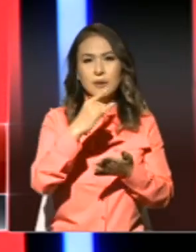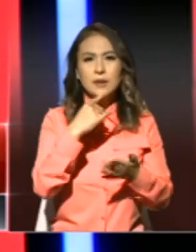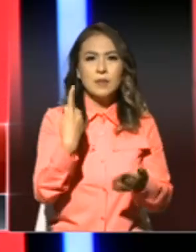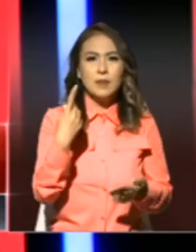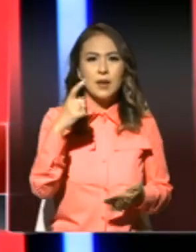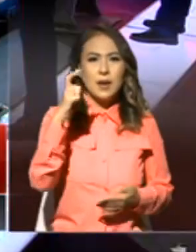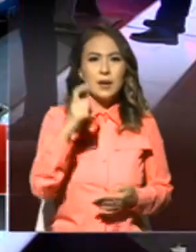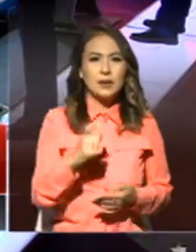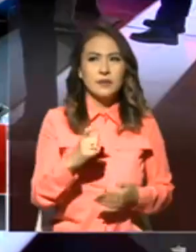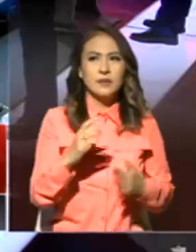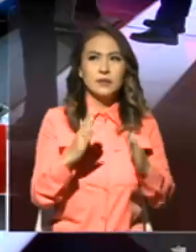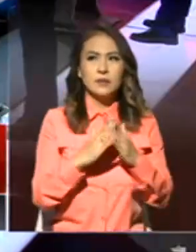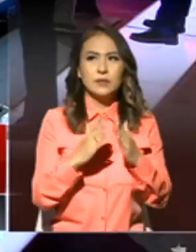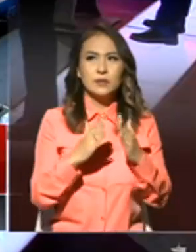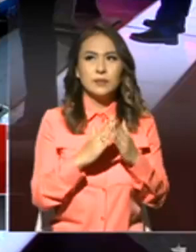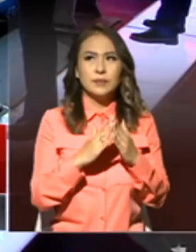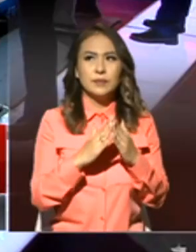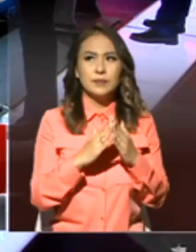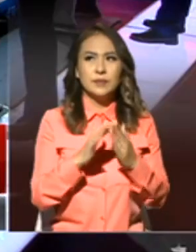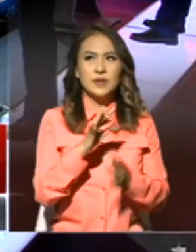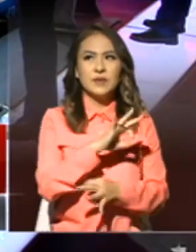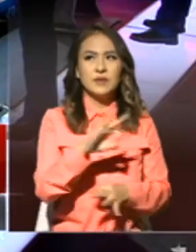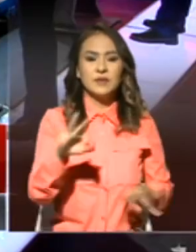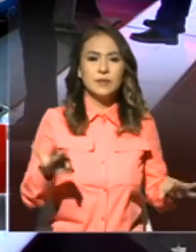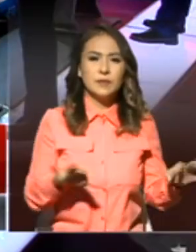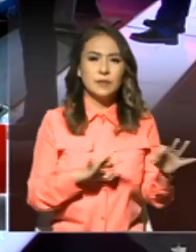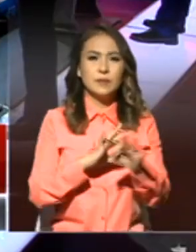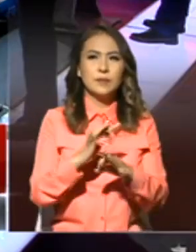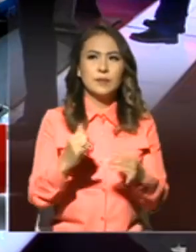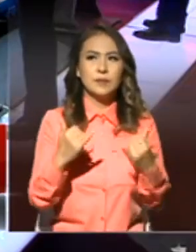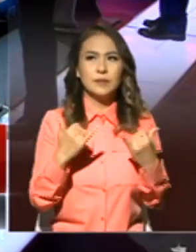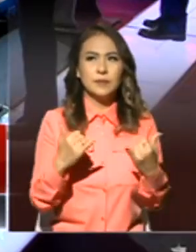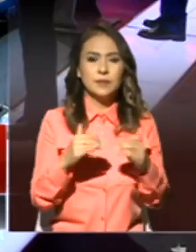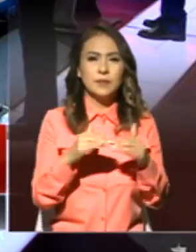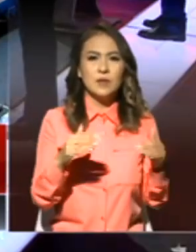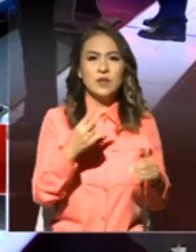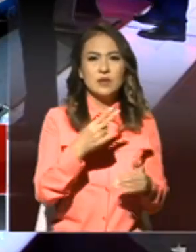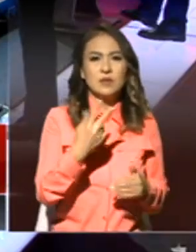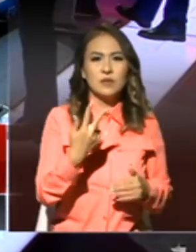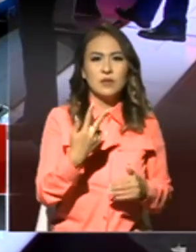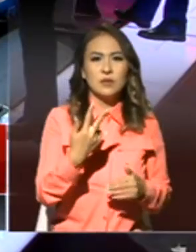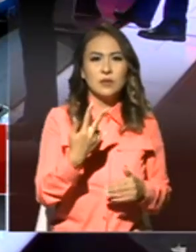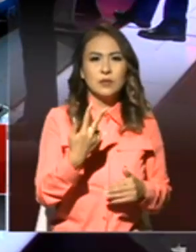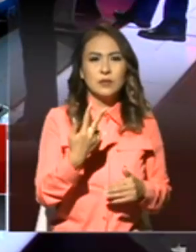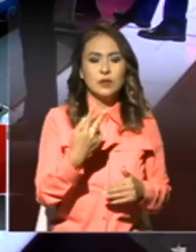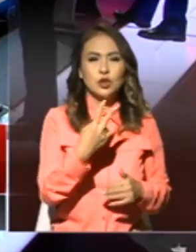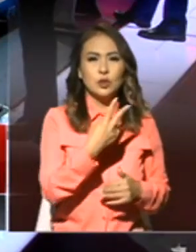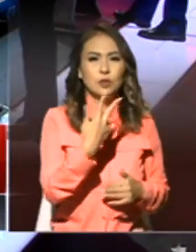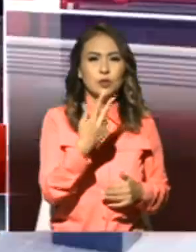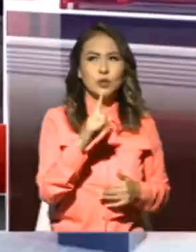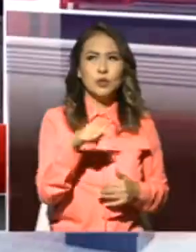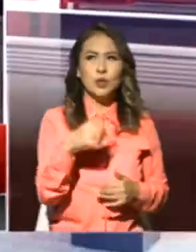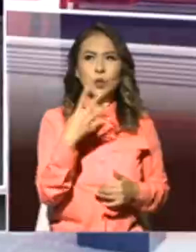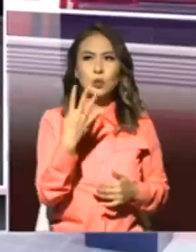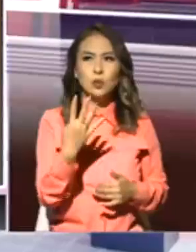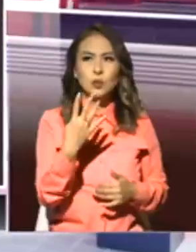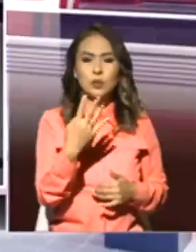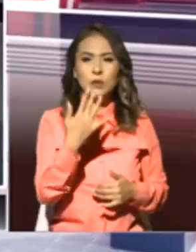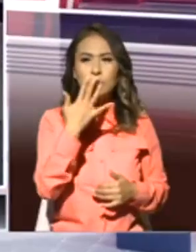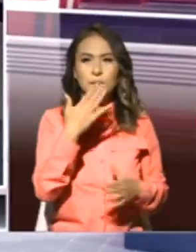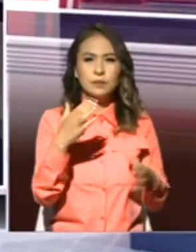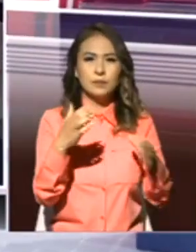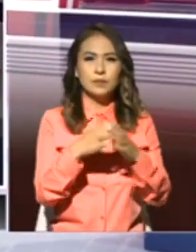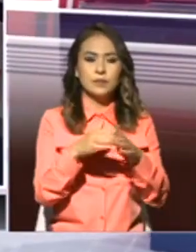адамға тиесілі баспананың квадратурасын шығарса, қазіргі деңгей 24 шаршы метр болады. Біріккен ұлттар ұйымының